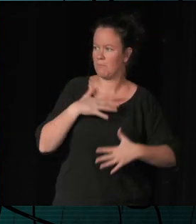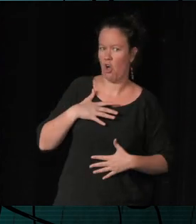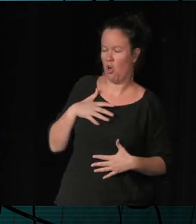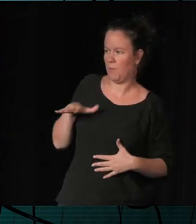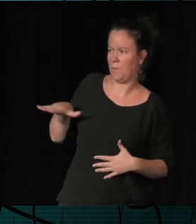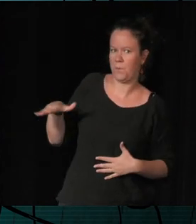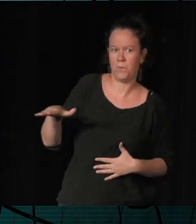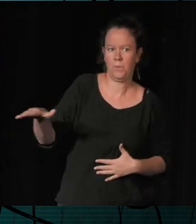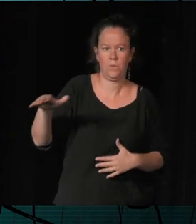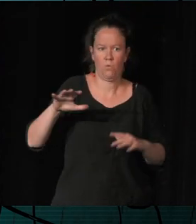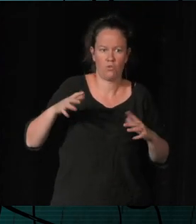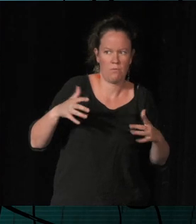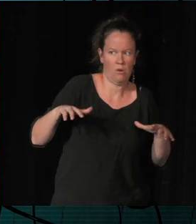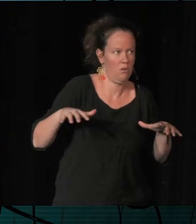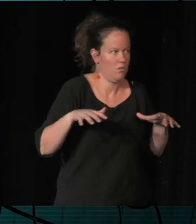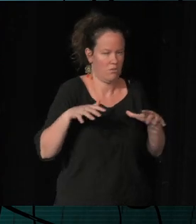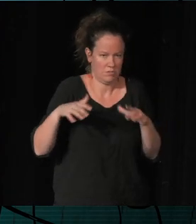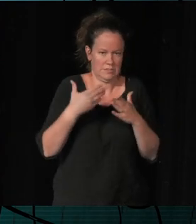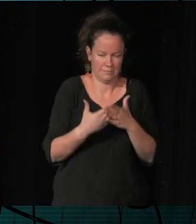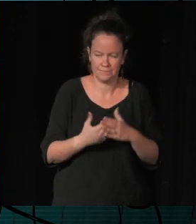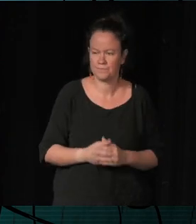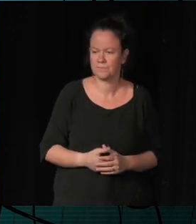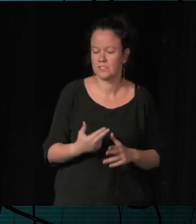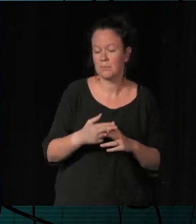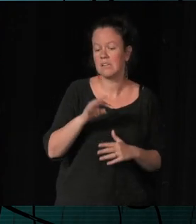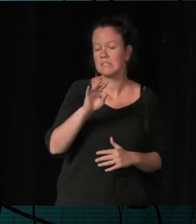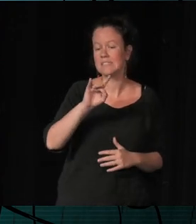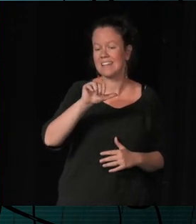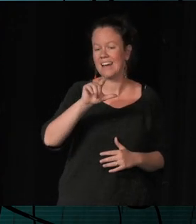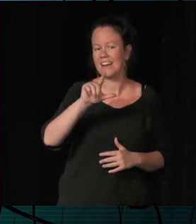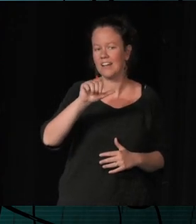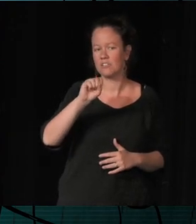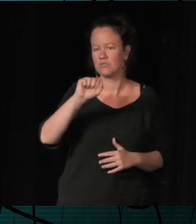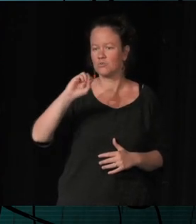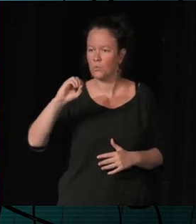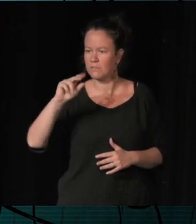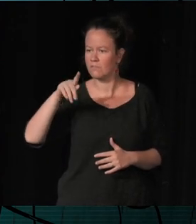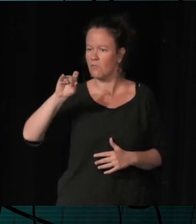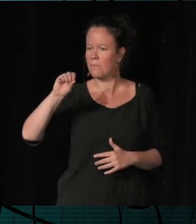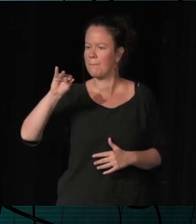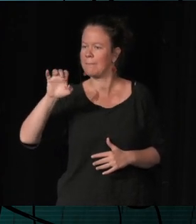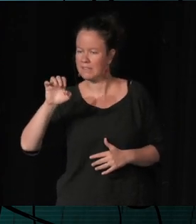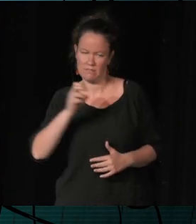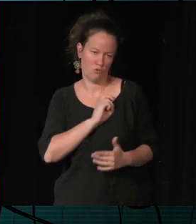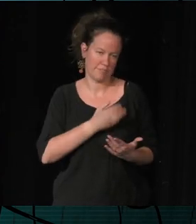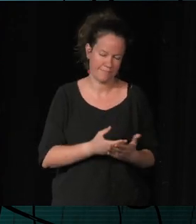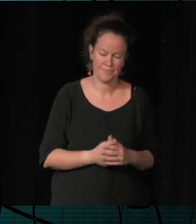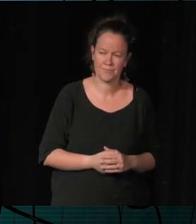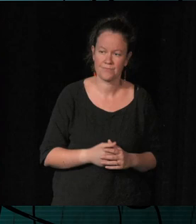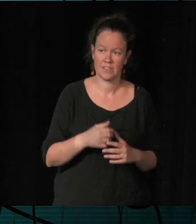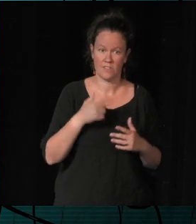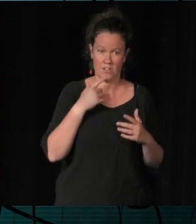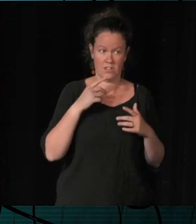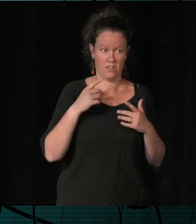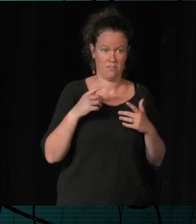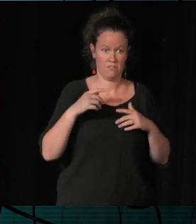Alors c'était un jeu justement qui jouait déjà sur le contraste entre une extrême ouverture des fonds marins, c'est-à-dire que tu es perdu